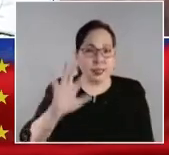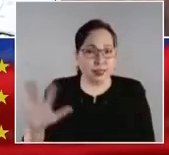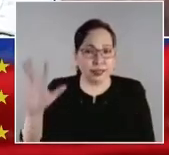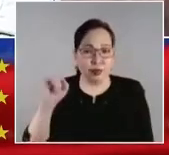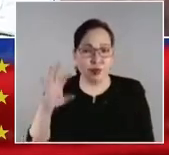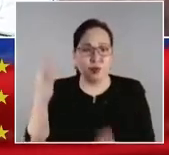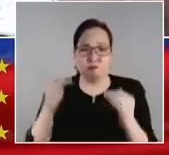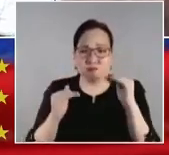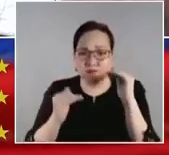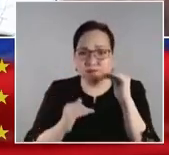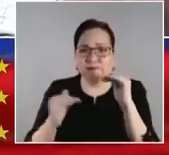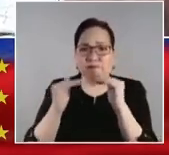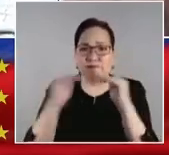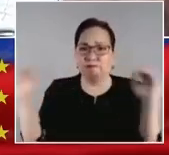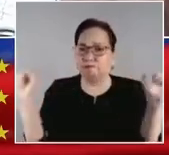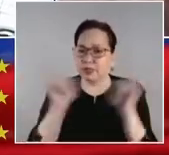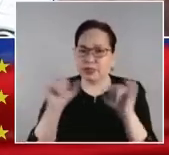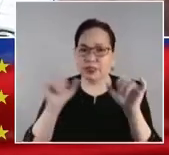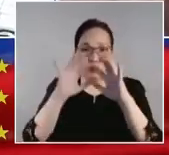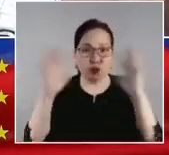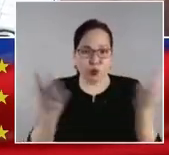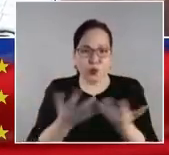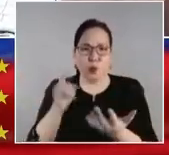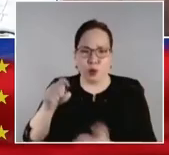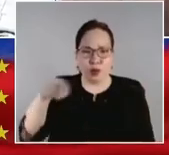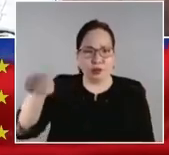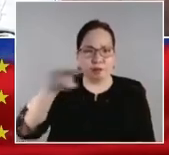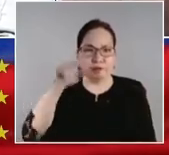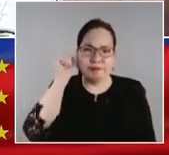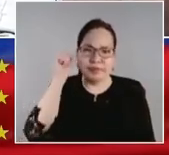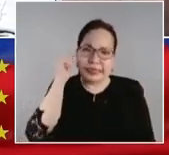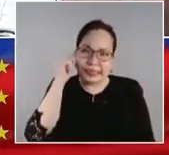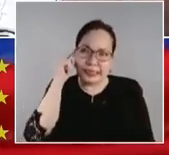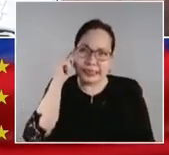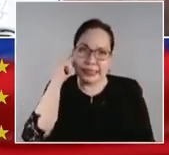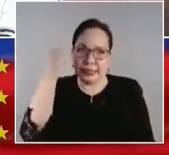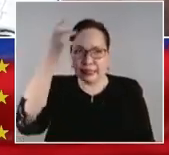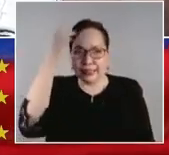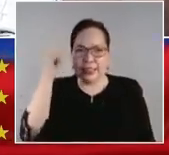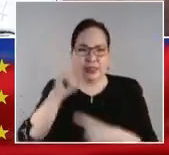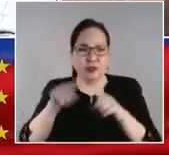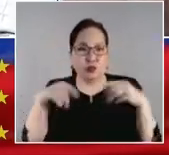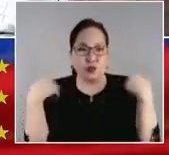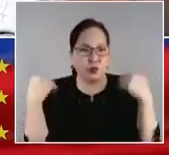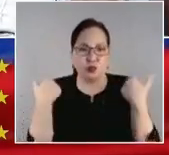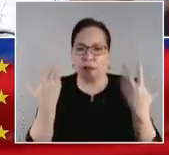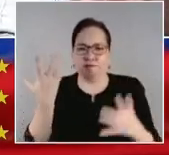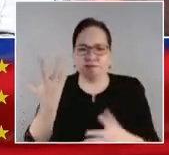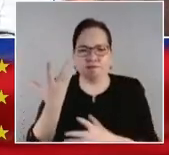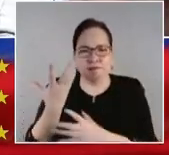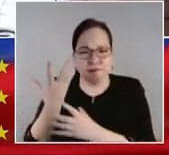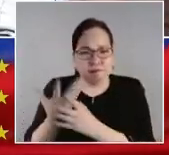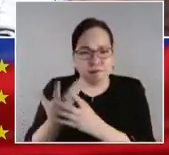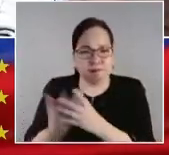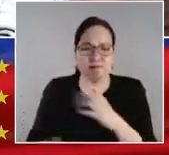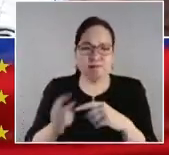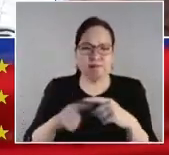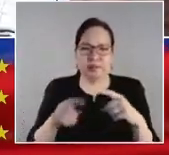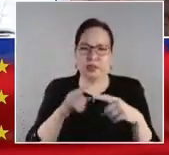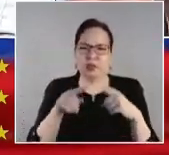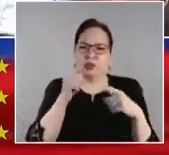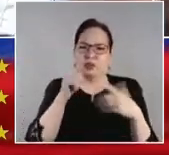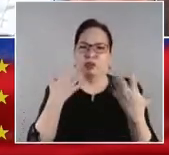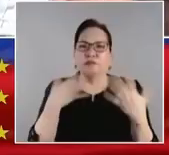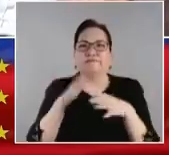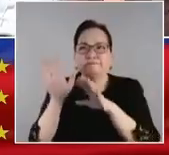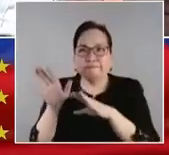No? Ganyan po dapat ang thinking ng ating kabataan. Nawawala na po yan. Ang parang nagiging subservient na tayo